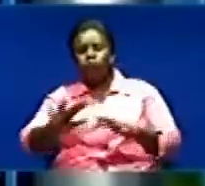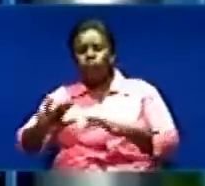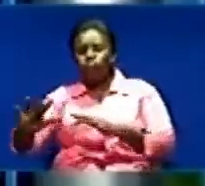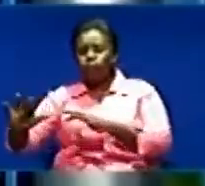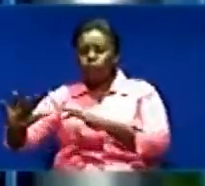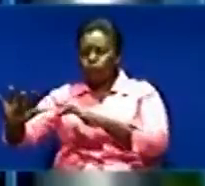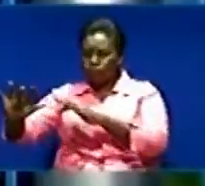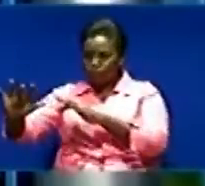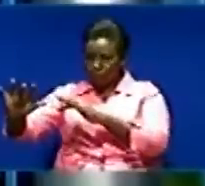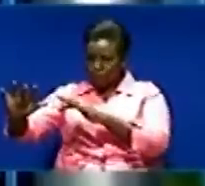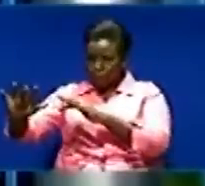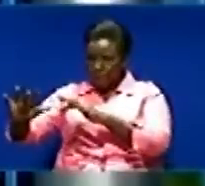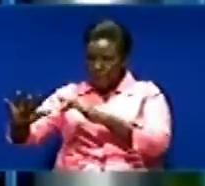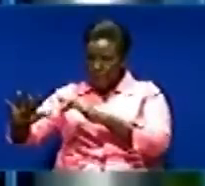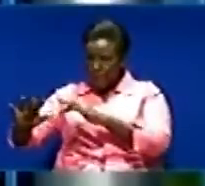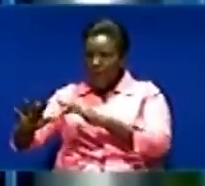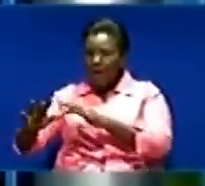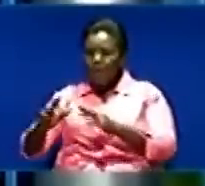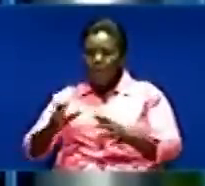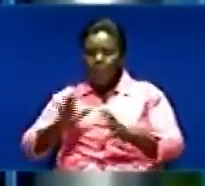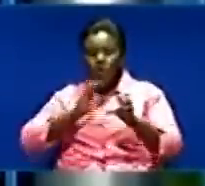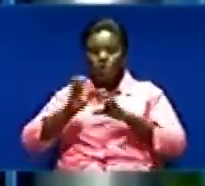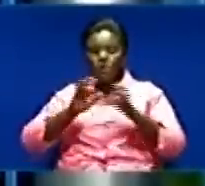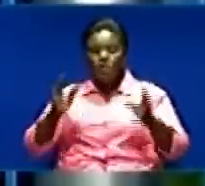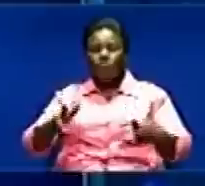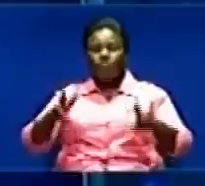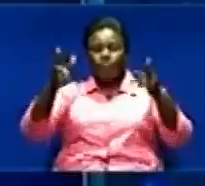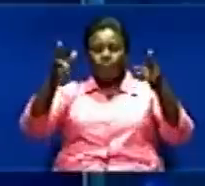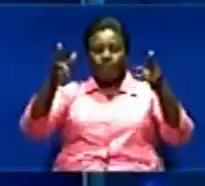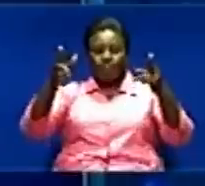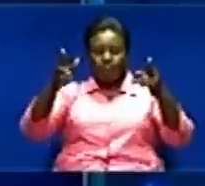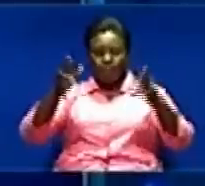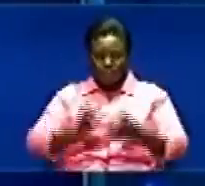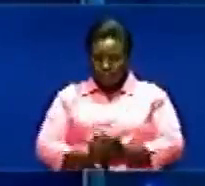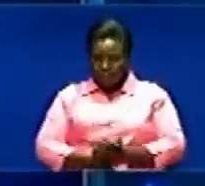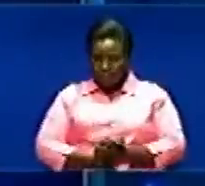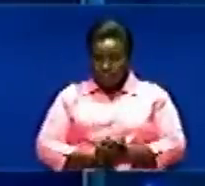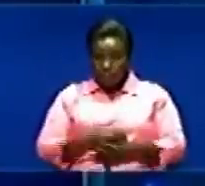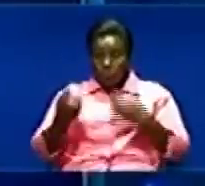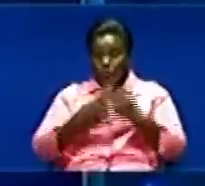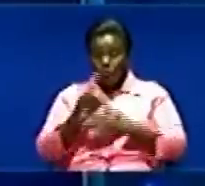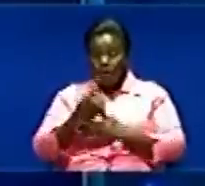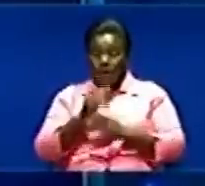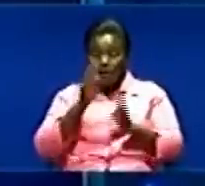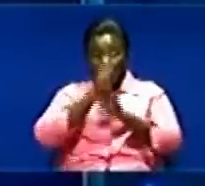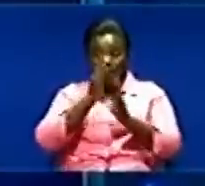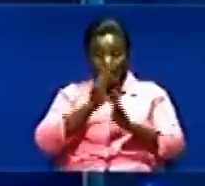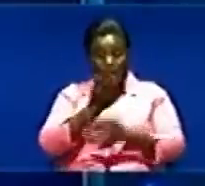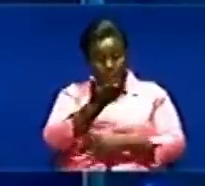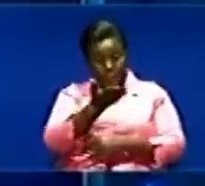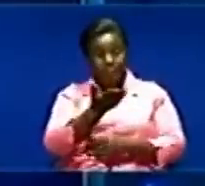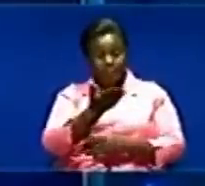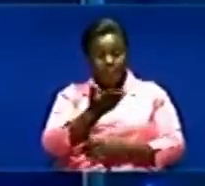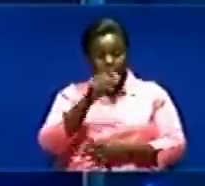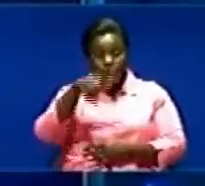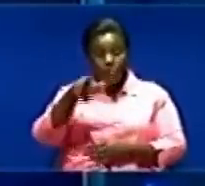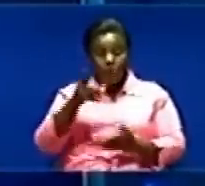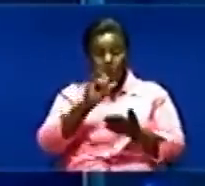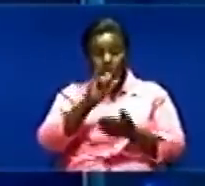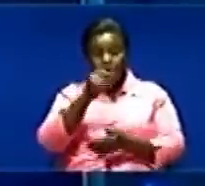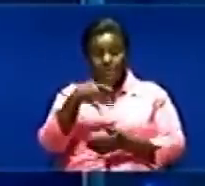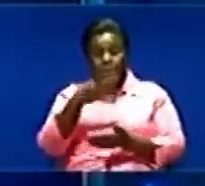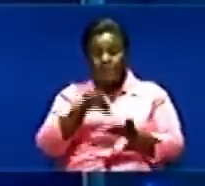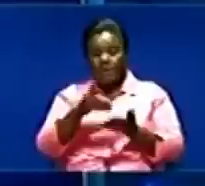na kutatiza usafiri na usafirishaji. Kufuatia hali hiyo ya mafuriko, baadhi ya wakazi wa jiji la Dar es Salaam